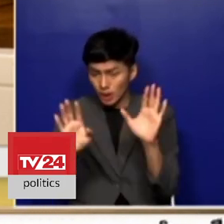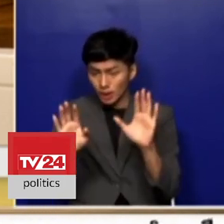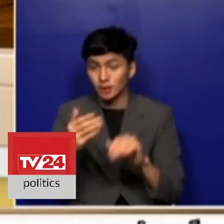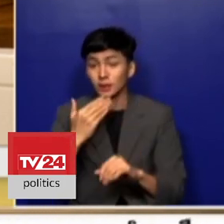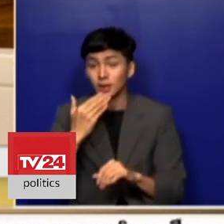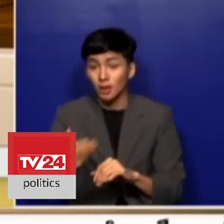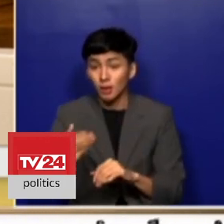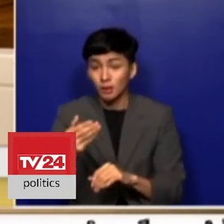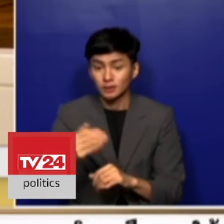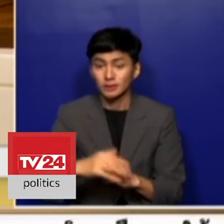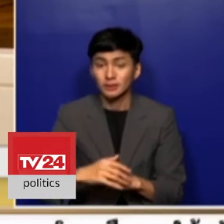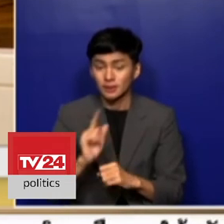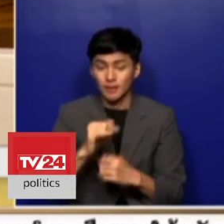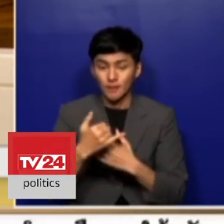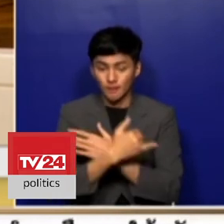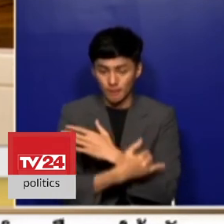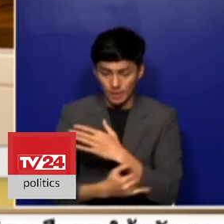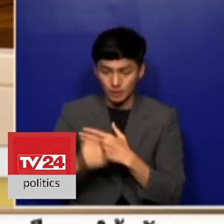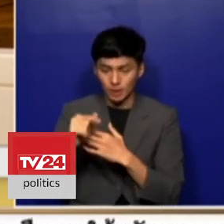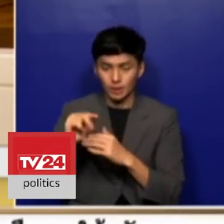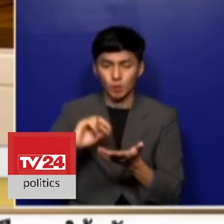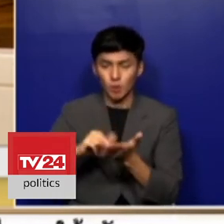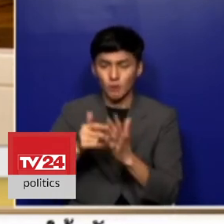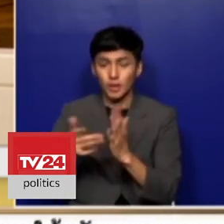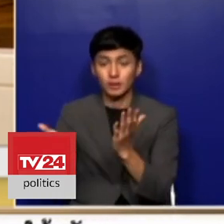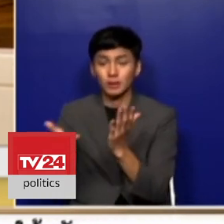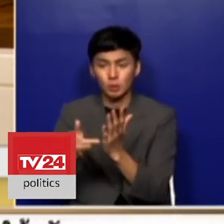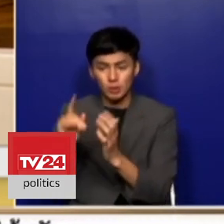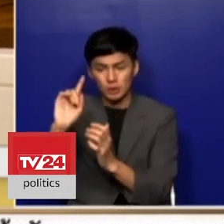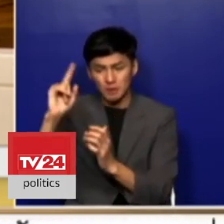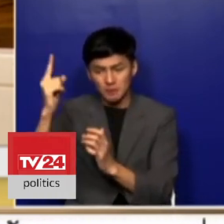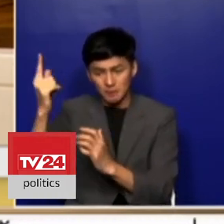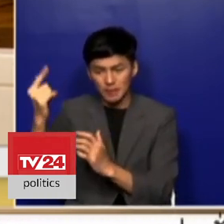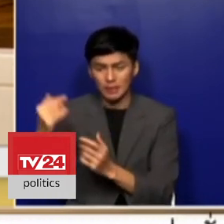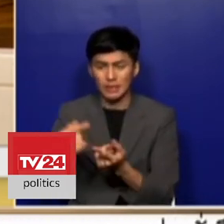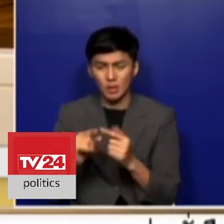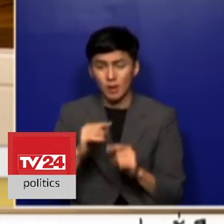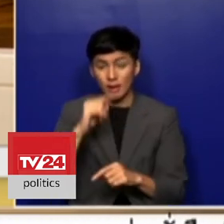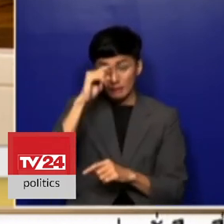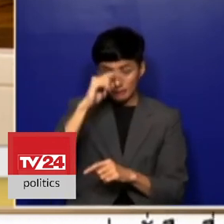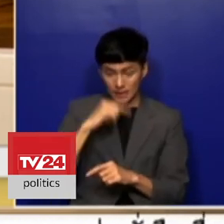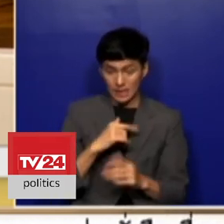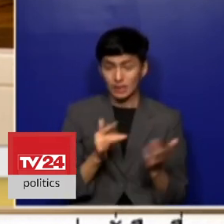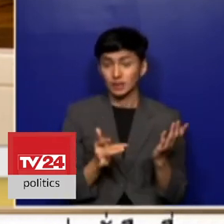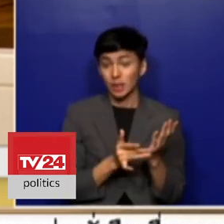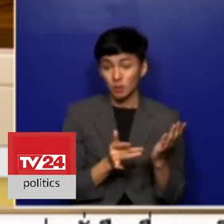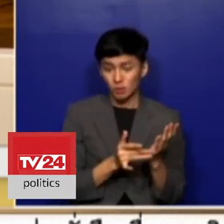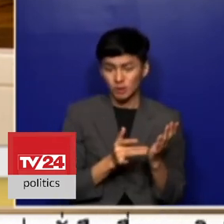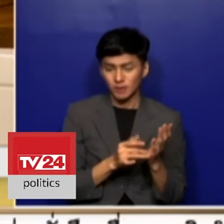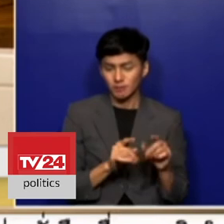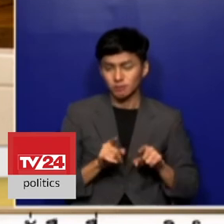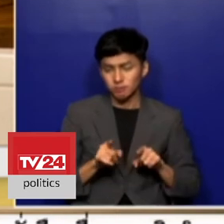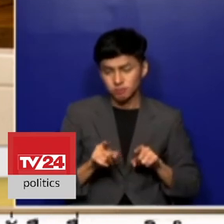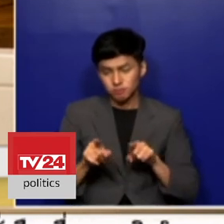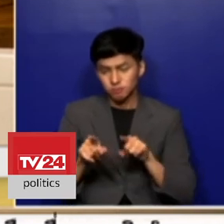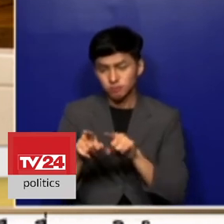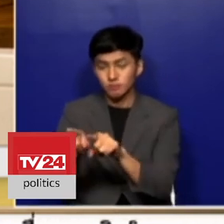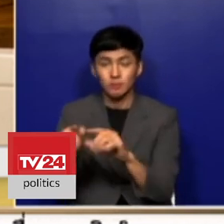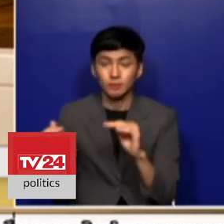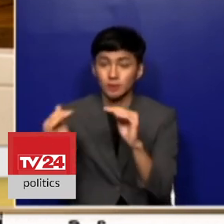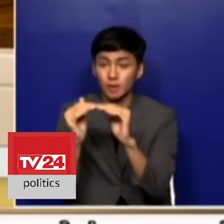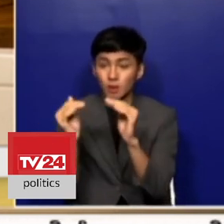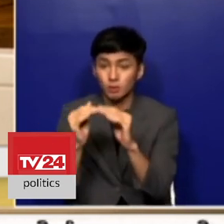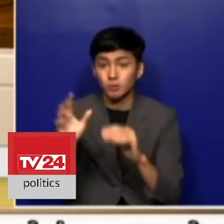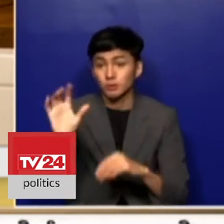นะคะส่วนใหญ่เป็นประเทศที่มีความก้าวหน้าทางเทคโนโลยีไทยมีการพัฒนาทางด้านเทคโนโลยีที่ยังไม่ได้ทัดเทียมกับประเทศ